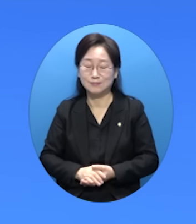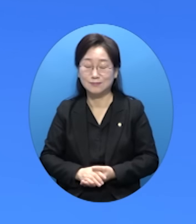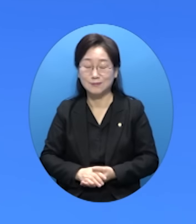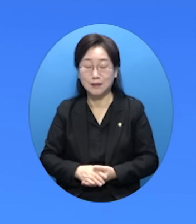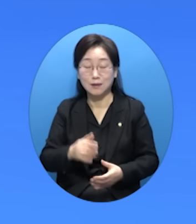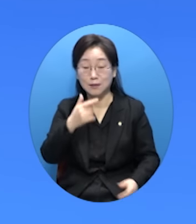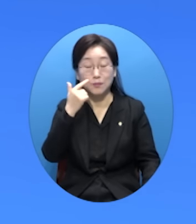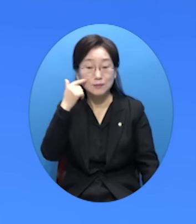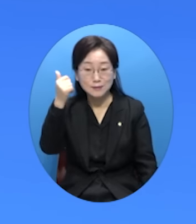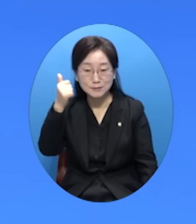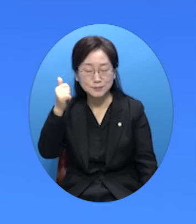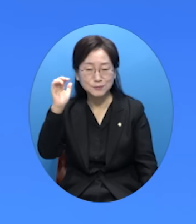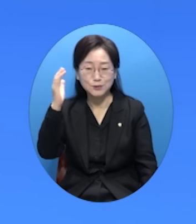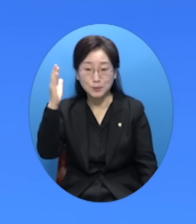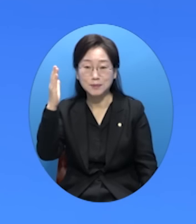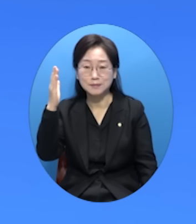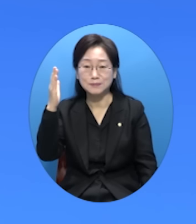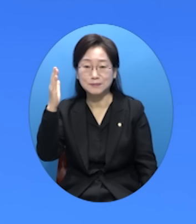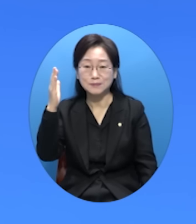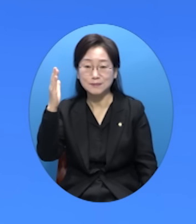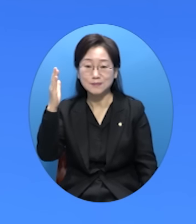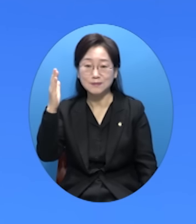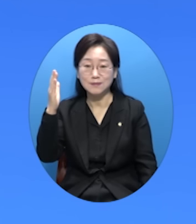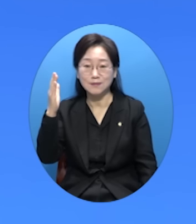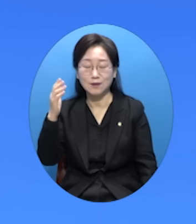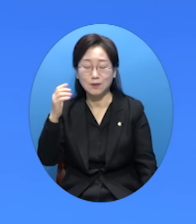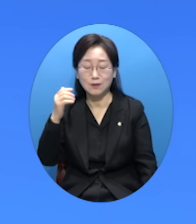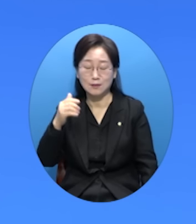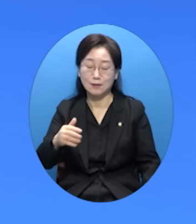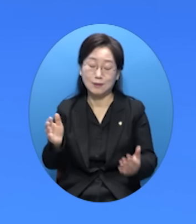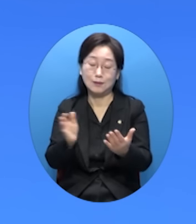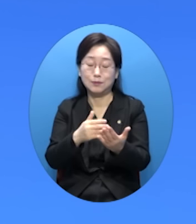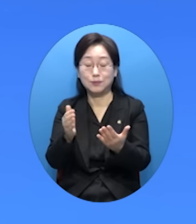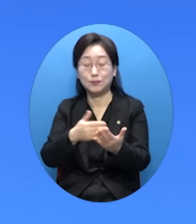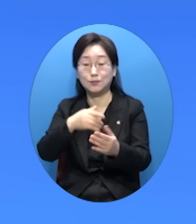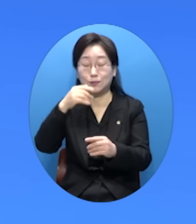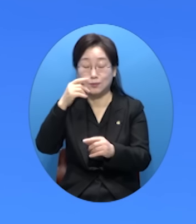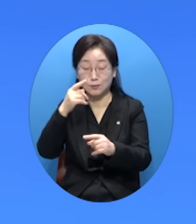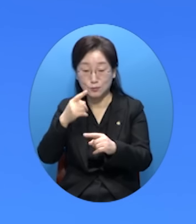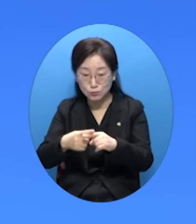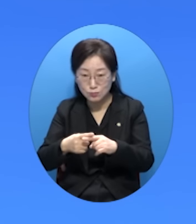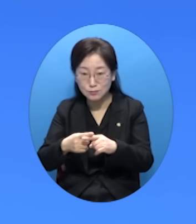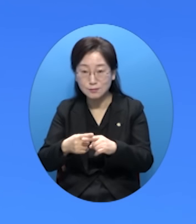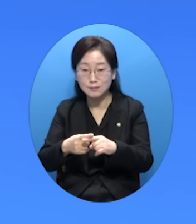제가 최근에 자료를 찾다가